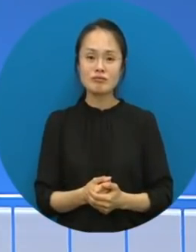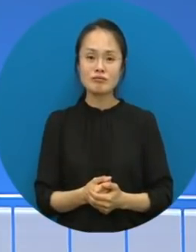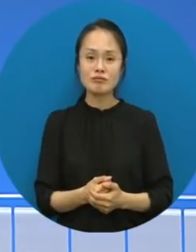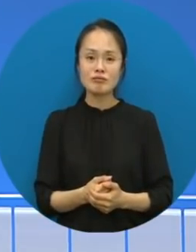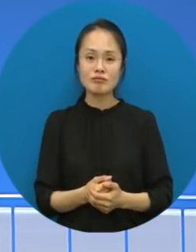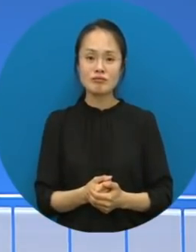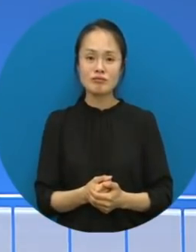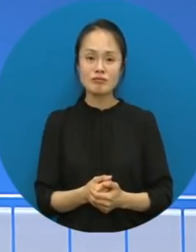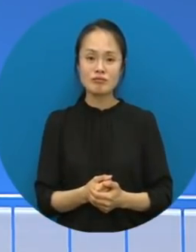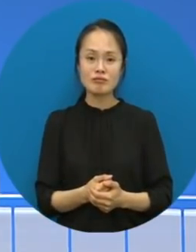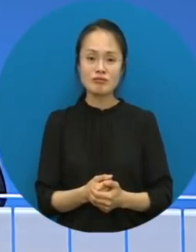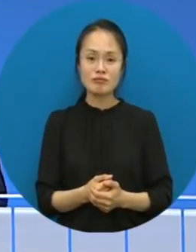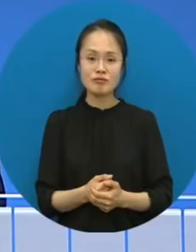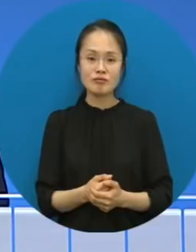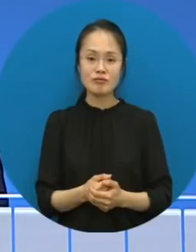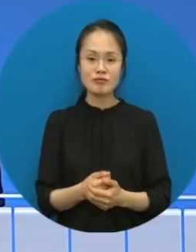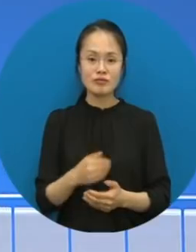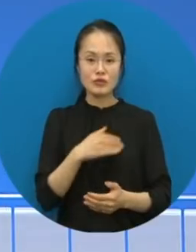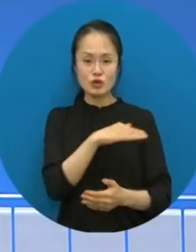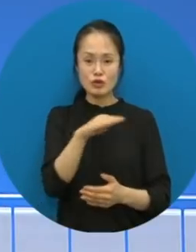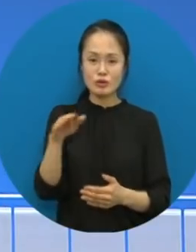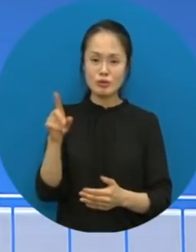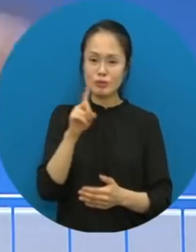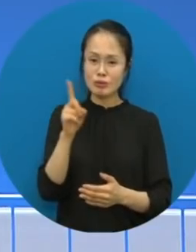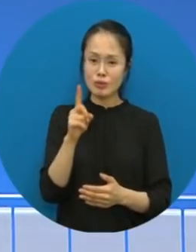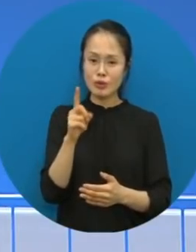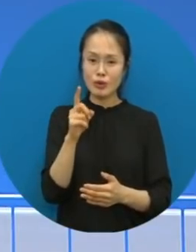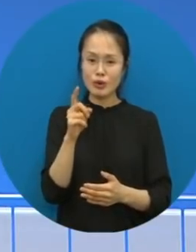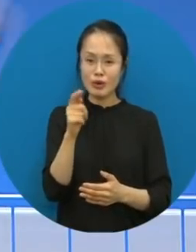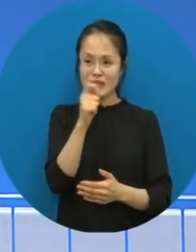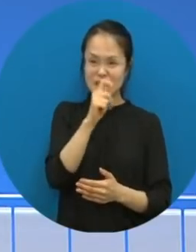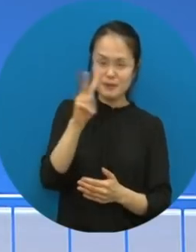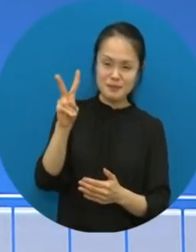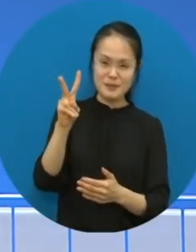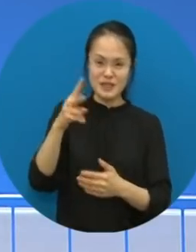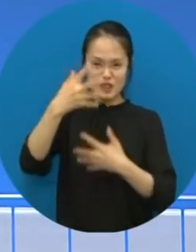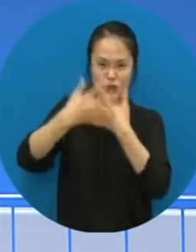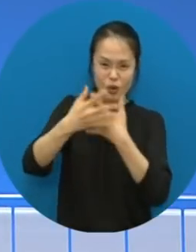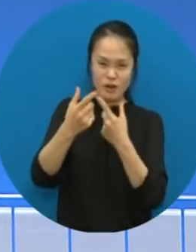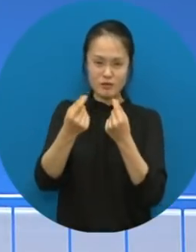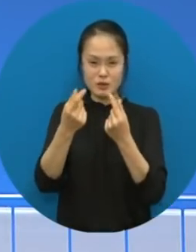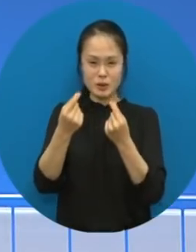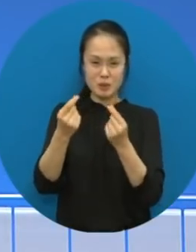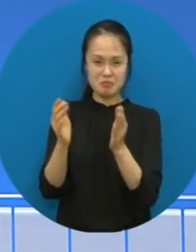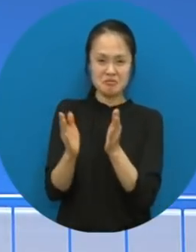뭐 선전이나 착하고 우리처럼 이렇게 프리뷰도 해주고요, 개봉 박두 그러면 좀 할만한데,